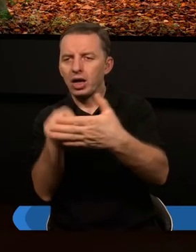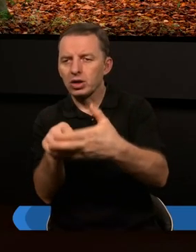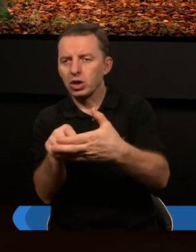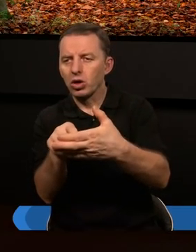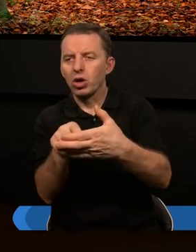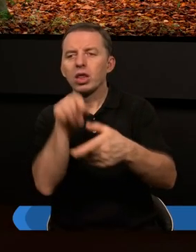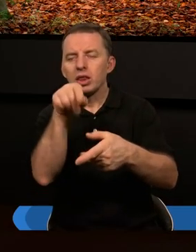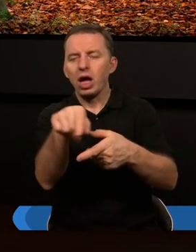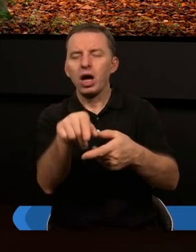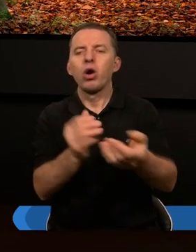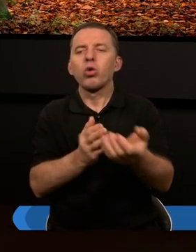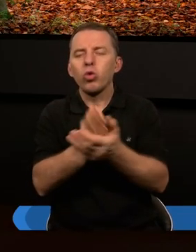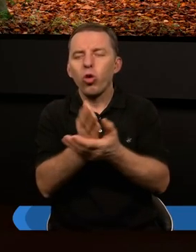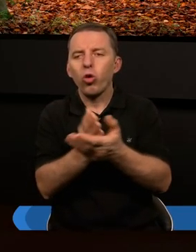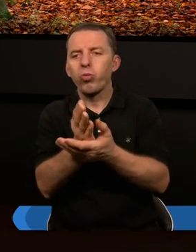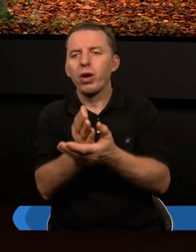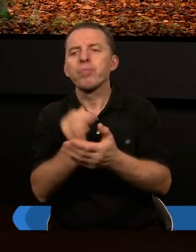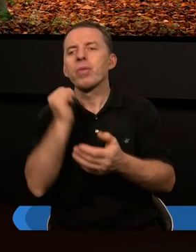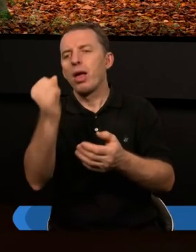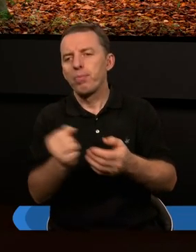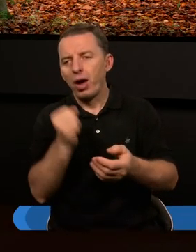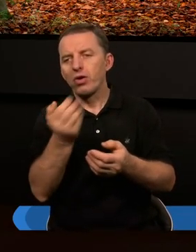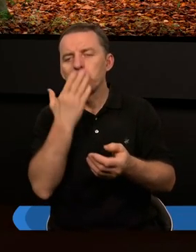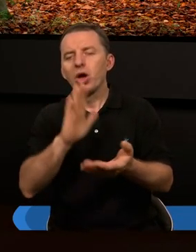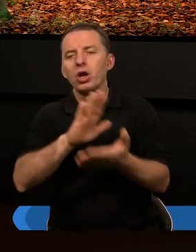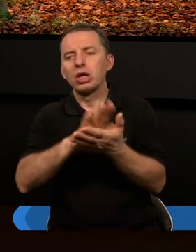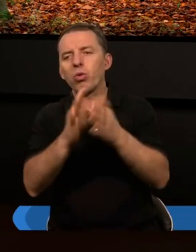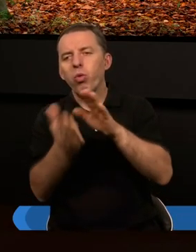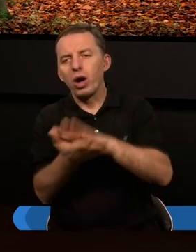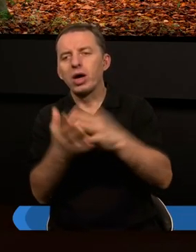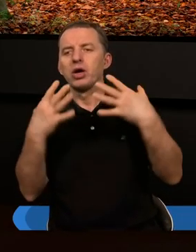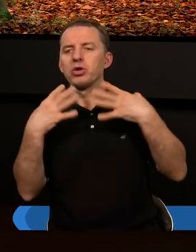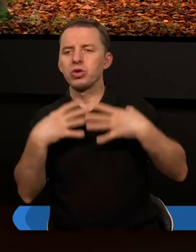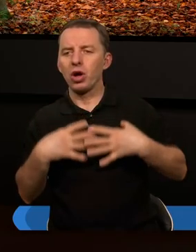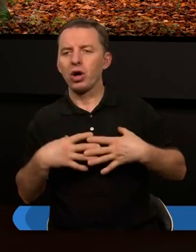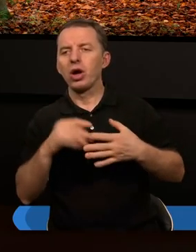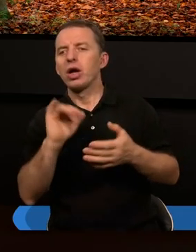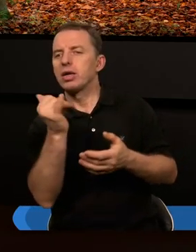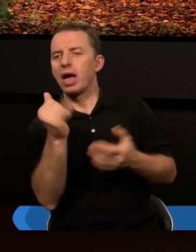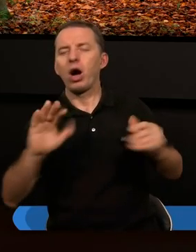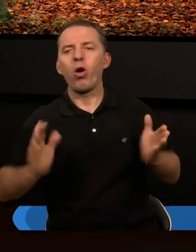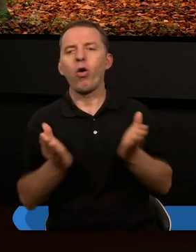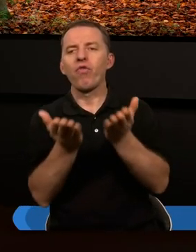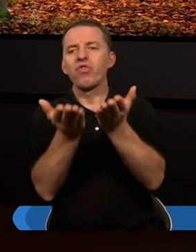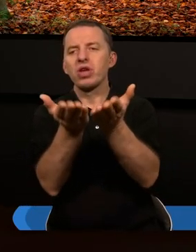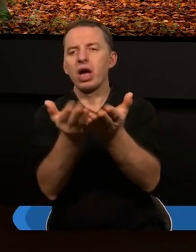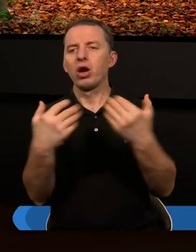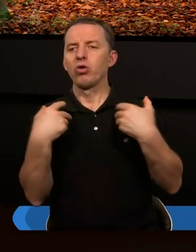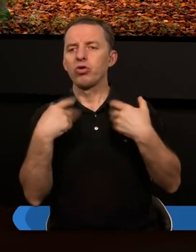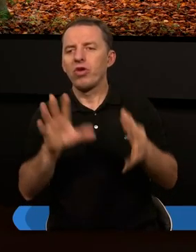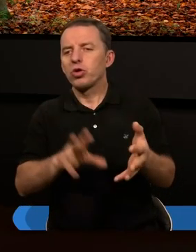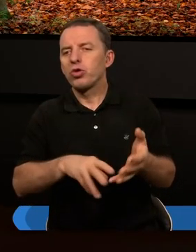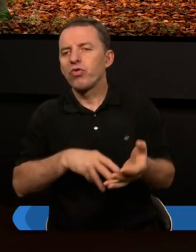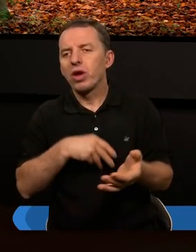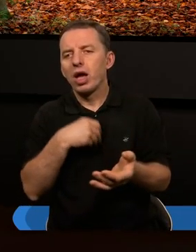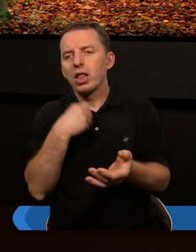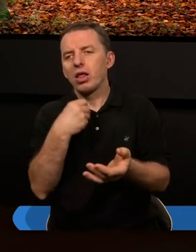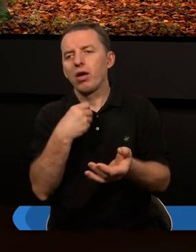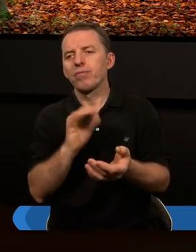na tą służbę. Paweł mówi o składaniu ciała jako ofiarę żywą, świętą.